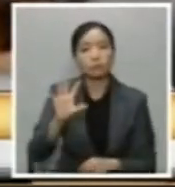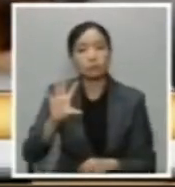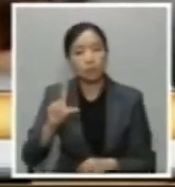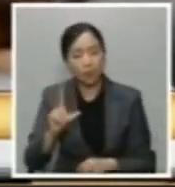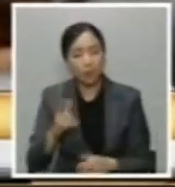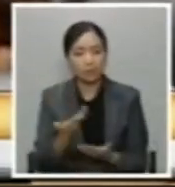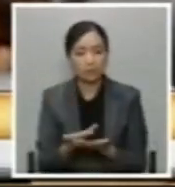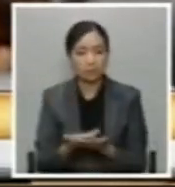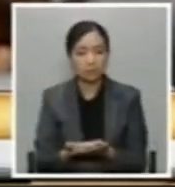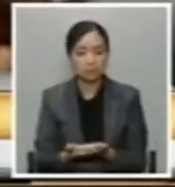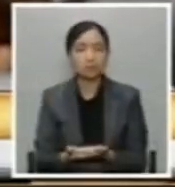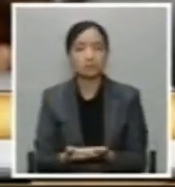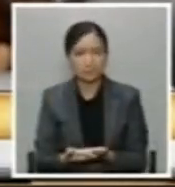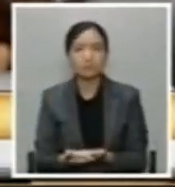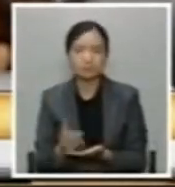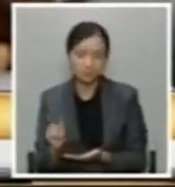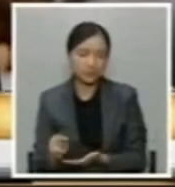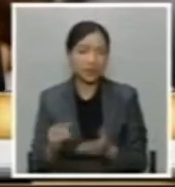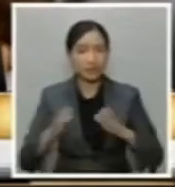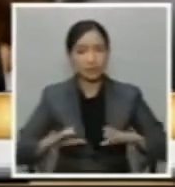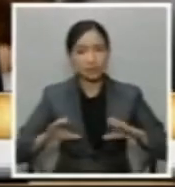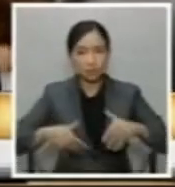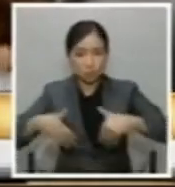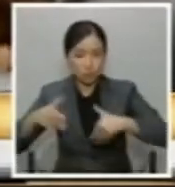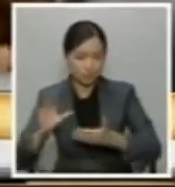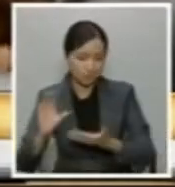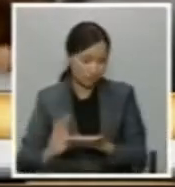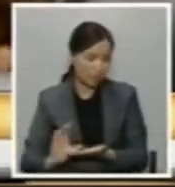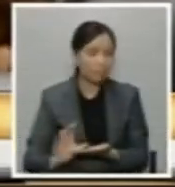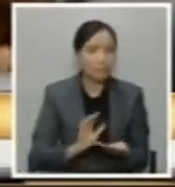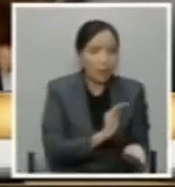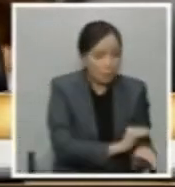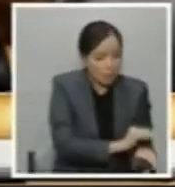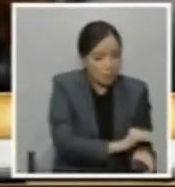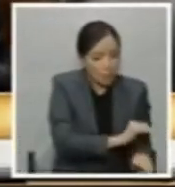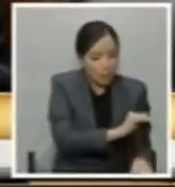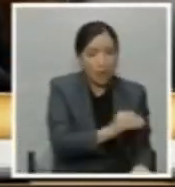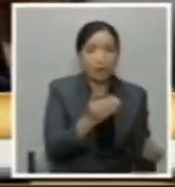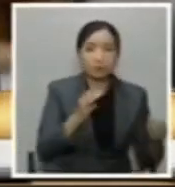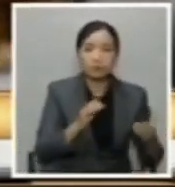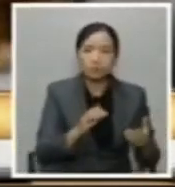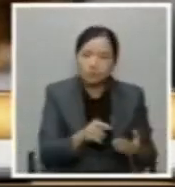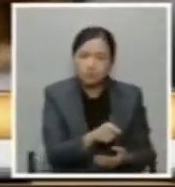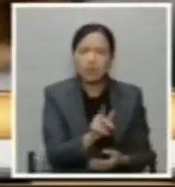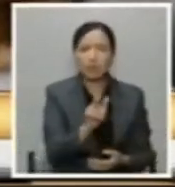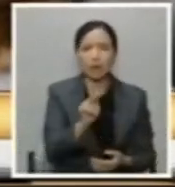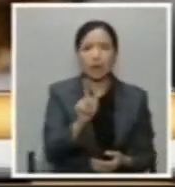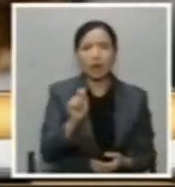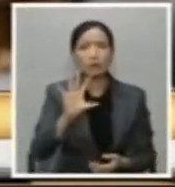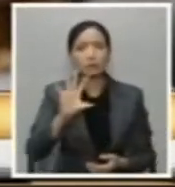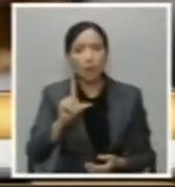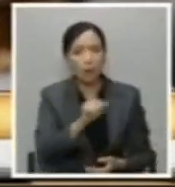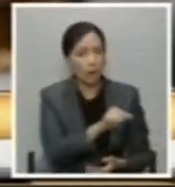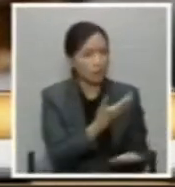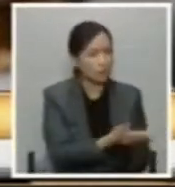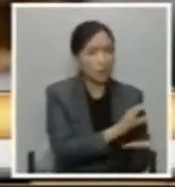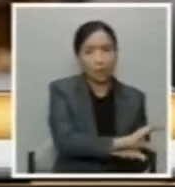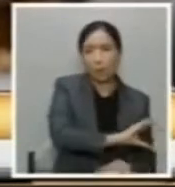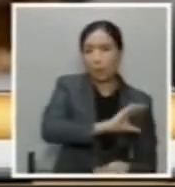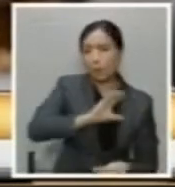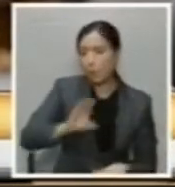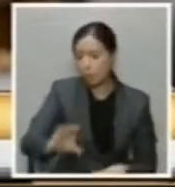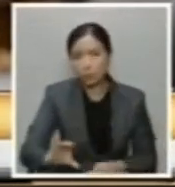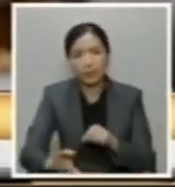งินส่วนนี้เนี่ยไปลงทุนในอะไรบ้างนะครับซึ่งอย่างหนึ่งที่ผมสังเกตเห็นเนี่ยก็คือสัดส่วนที่ลงทุนในตลาดหลักทรัพย์นี่น้อยม